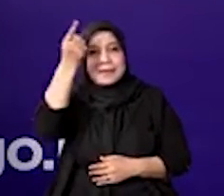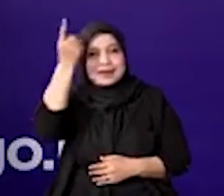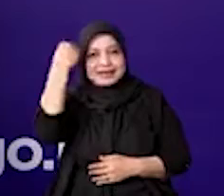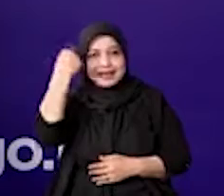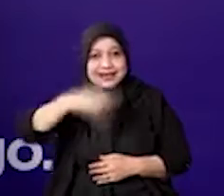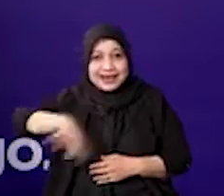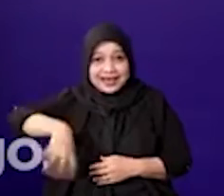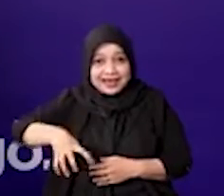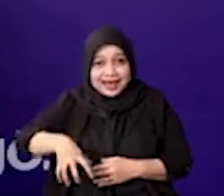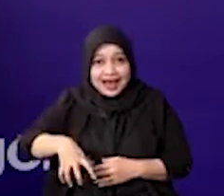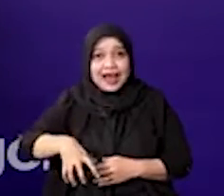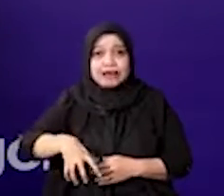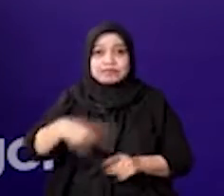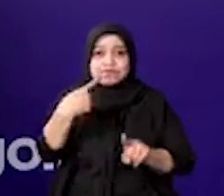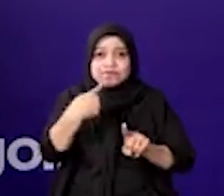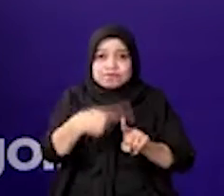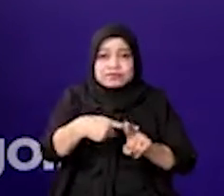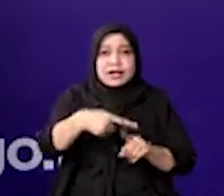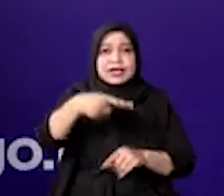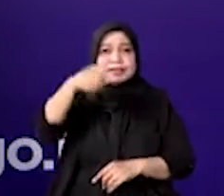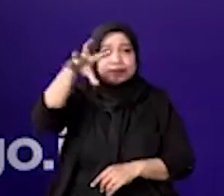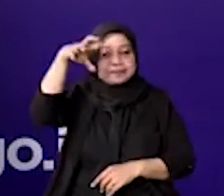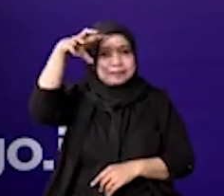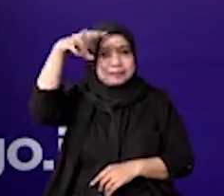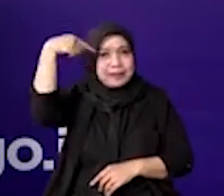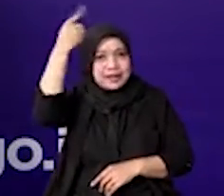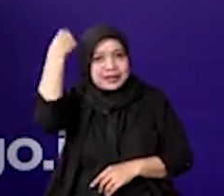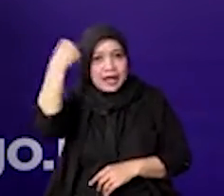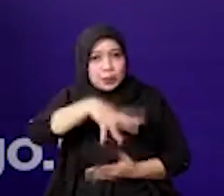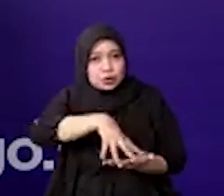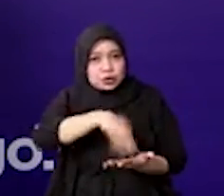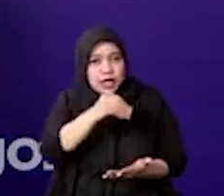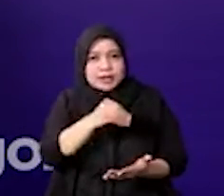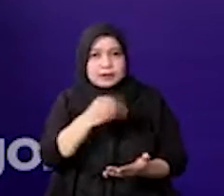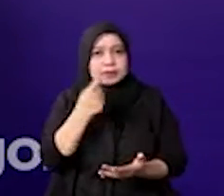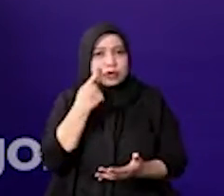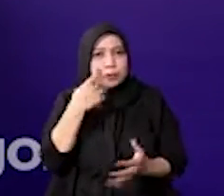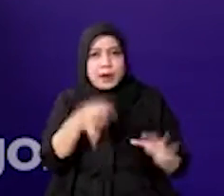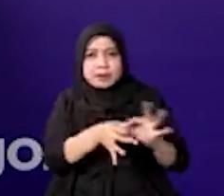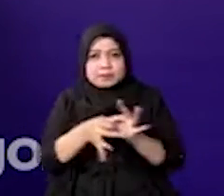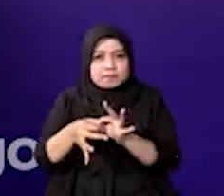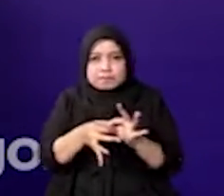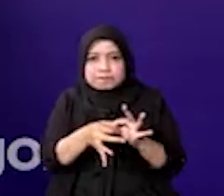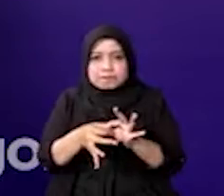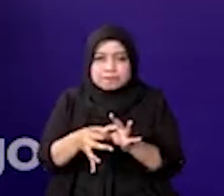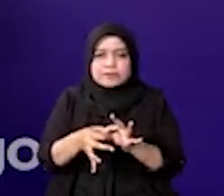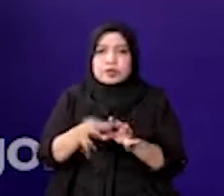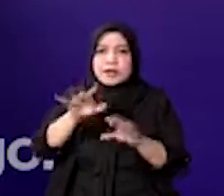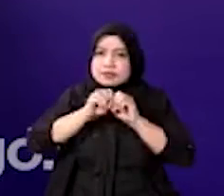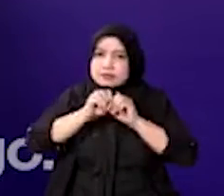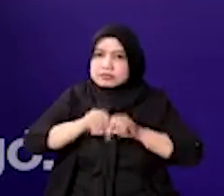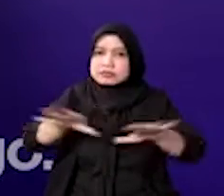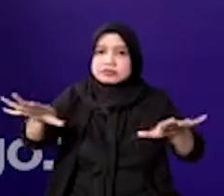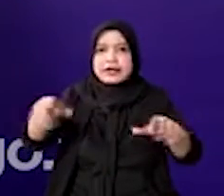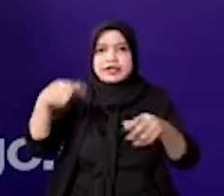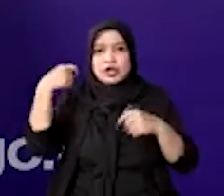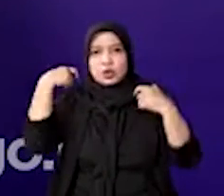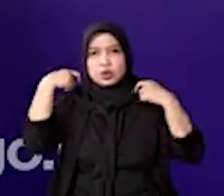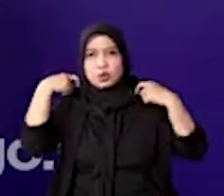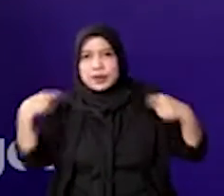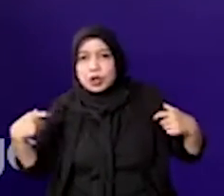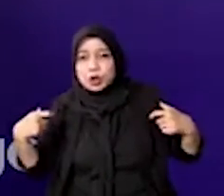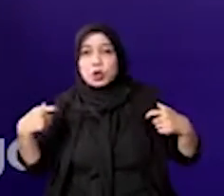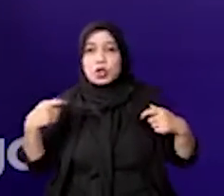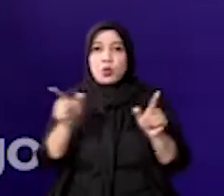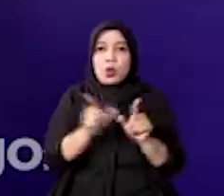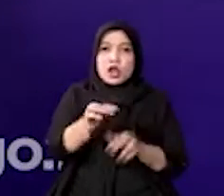iniergi jalannya Mak sehingga sampai ke gubernur sampai ke walikota sampai Kecamatan sampai